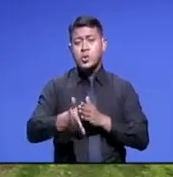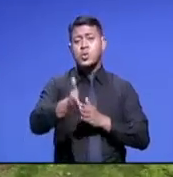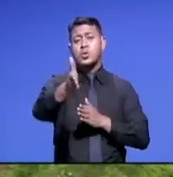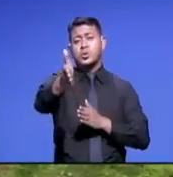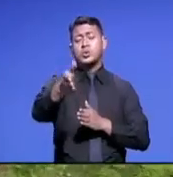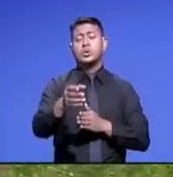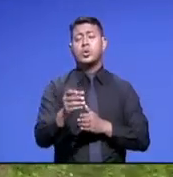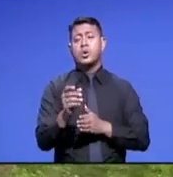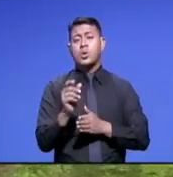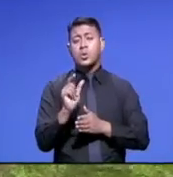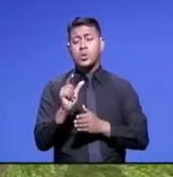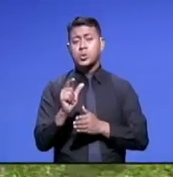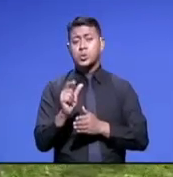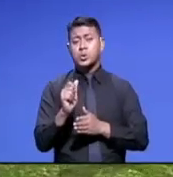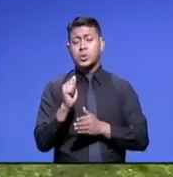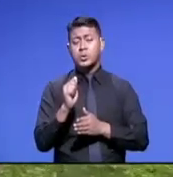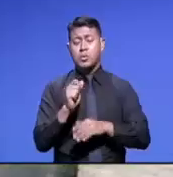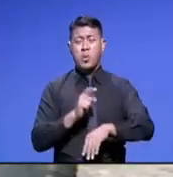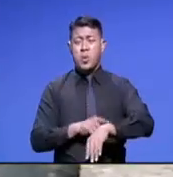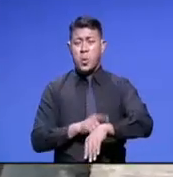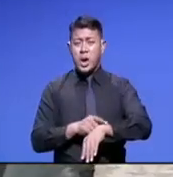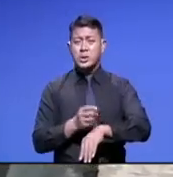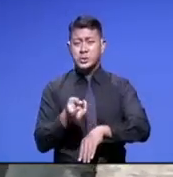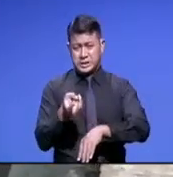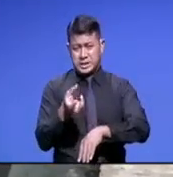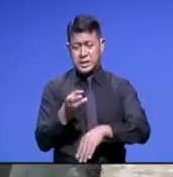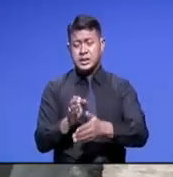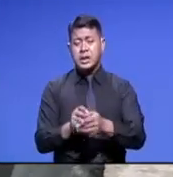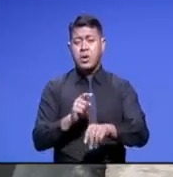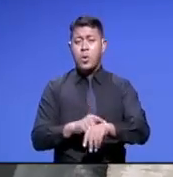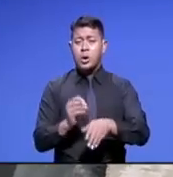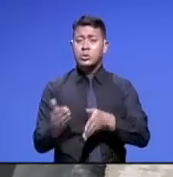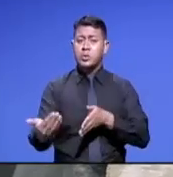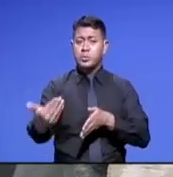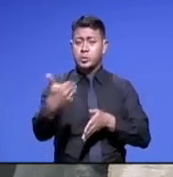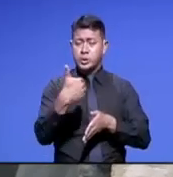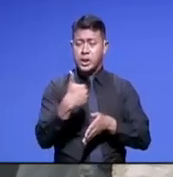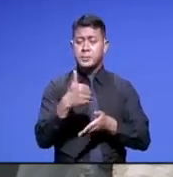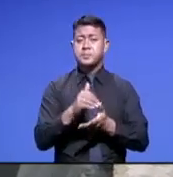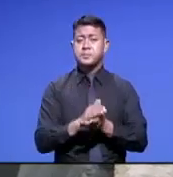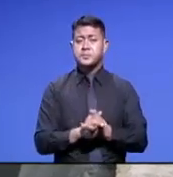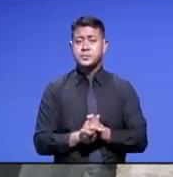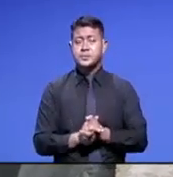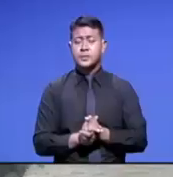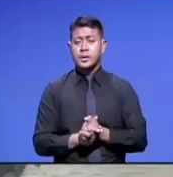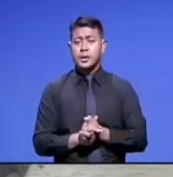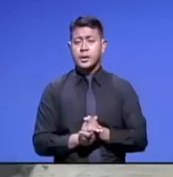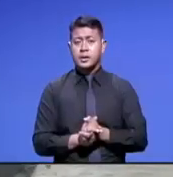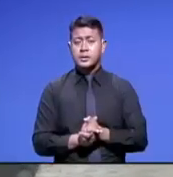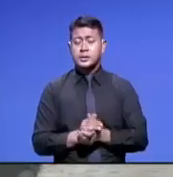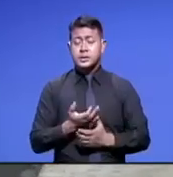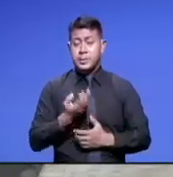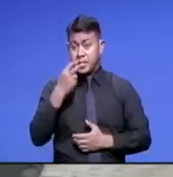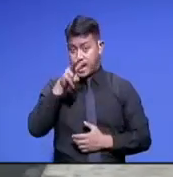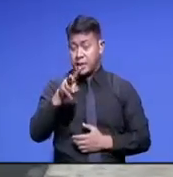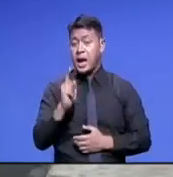dapat mengefektifkan waktu tempuh dan juga waktu putar kendaraan yang ada di lokasi ini. Dan tidak hanya itu, kami memantau juga